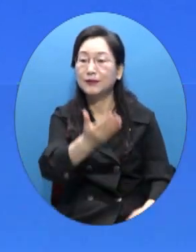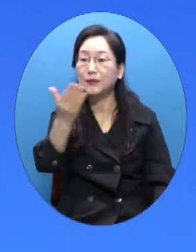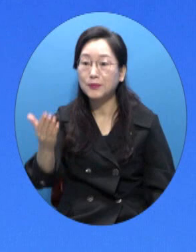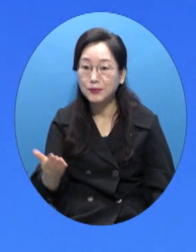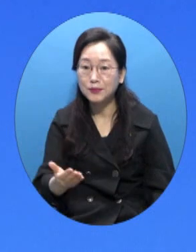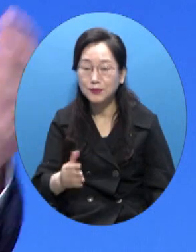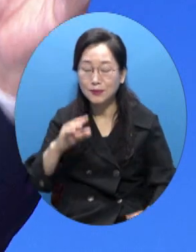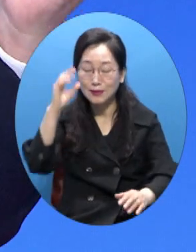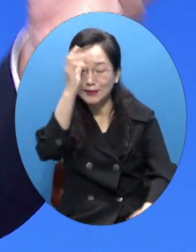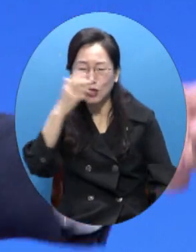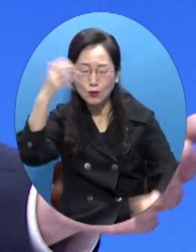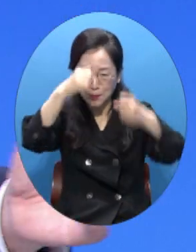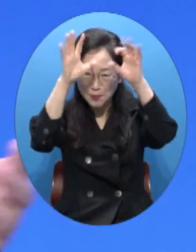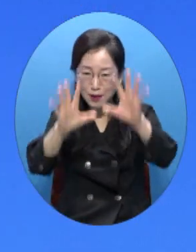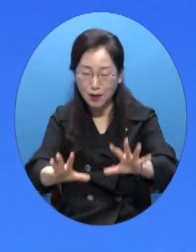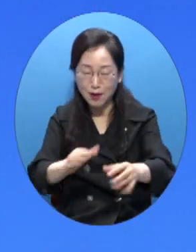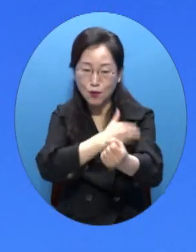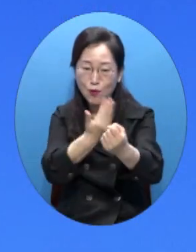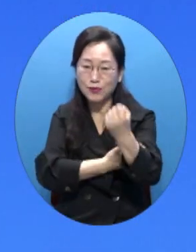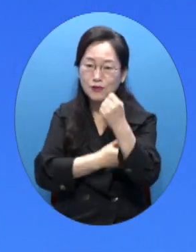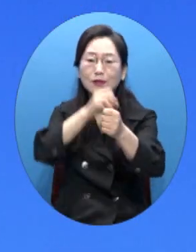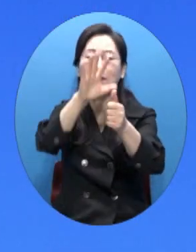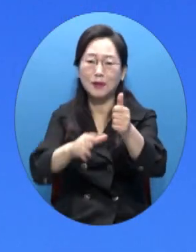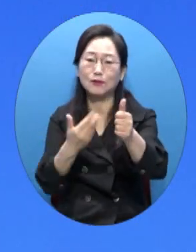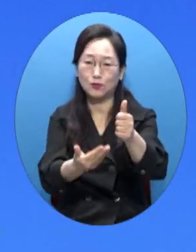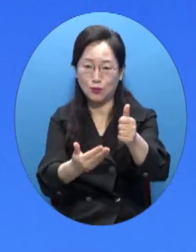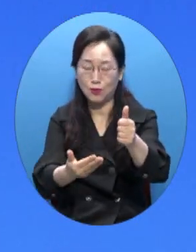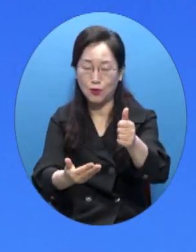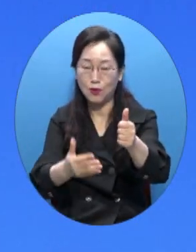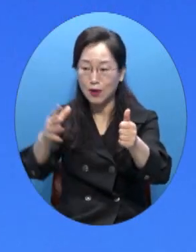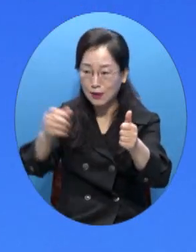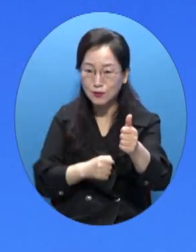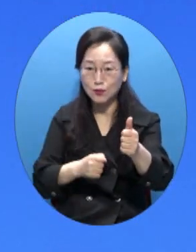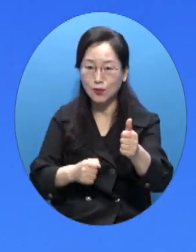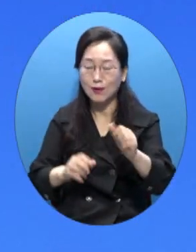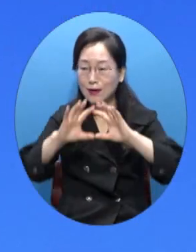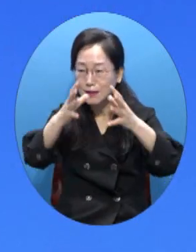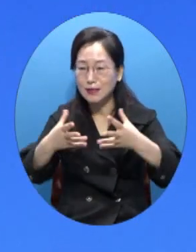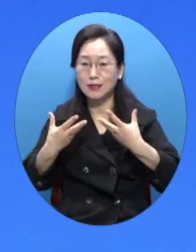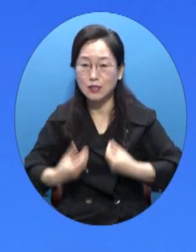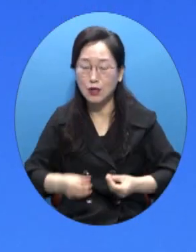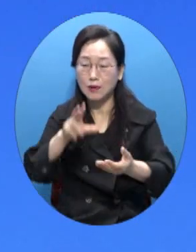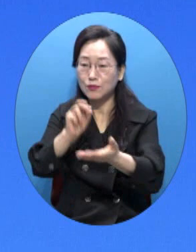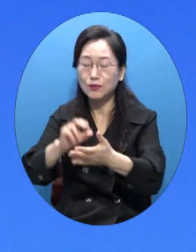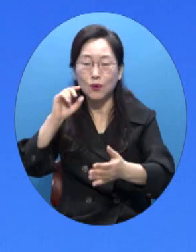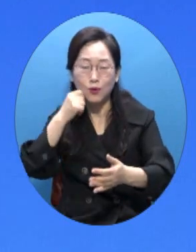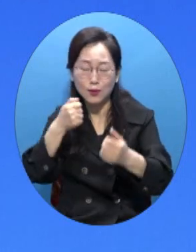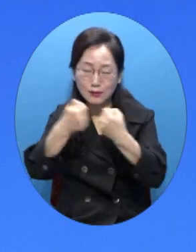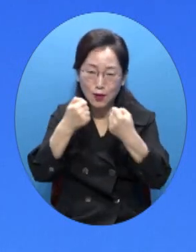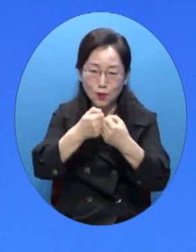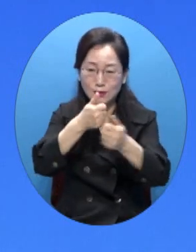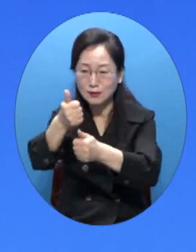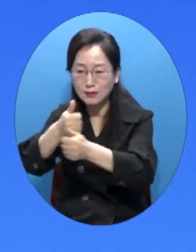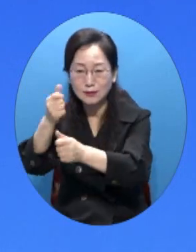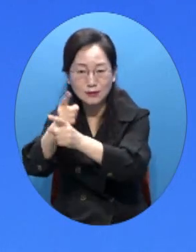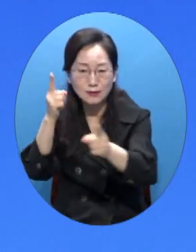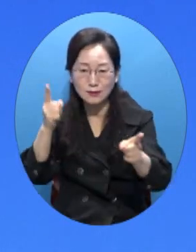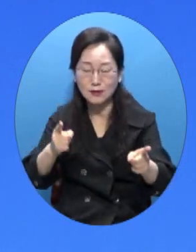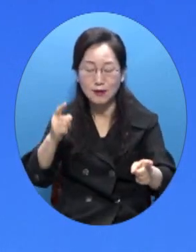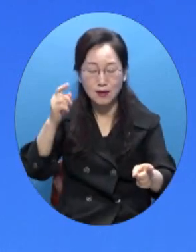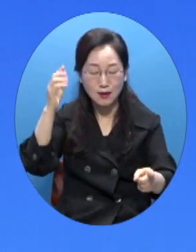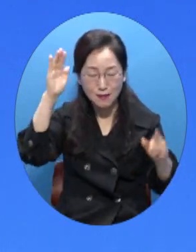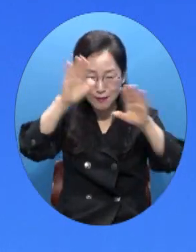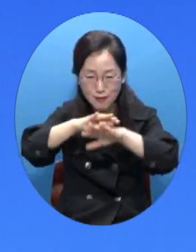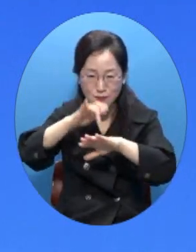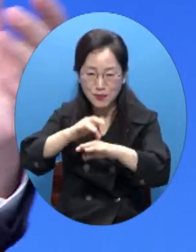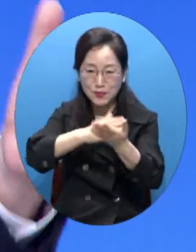여러분들에게 성령이 임하면 권능이 임합니다. 이 권능으로 말미암아 우리가 이 세상의 모든 절망과 문제와 어려움과 싸워 승리할 수 있게 되고 흑암의 권세를